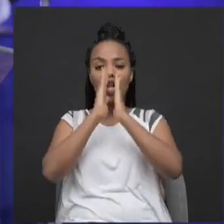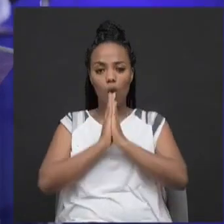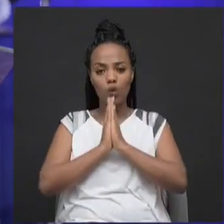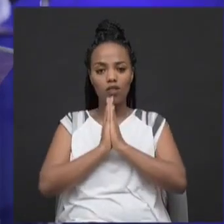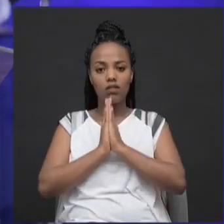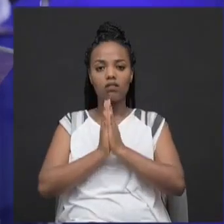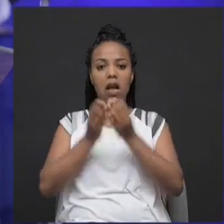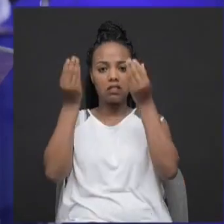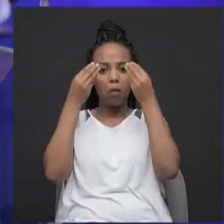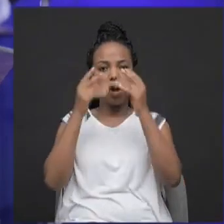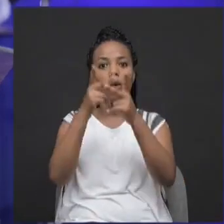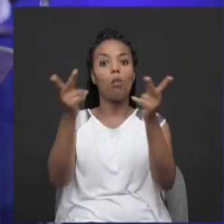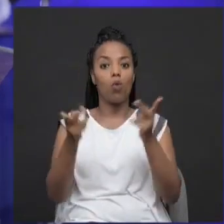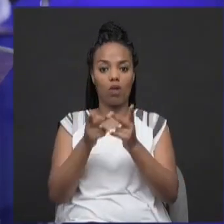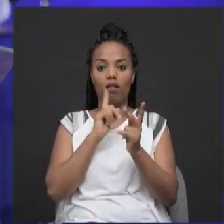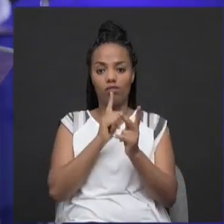ያስተማረበት ቦታ ነው።